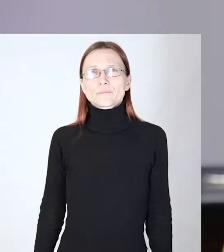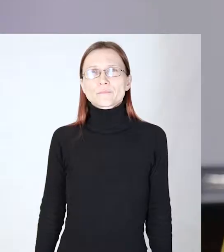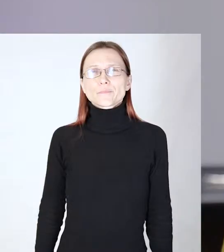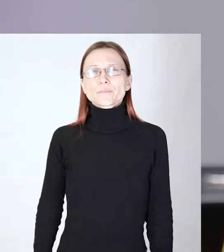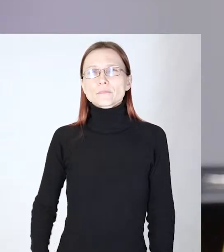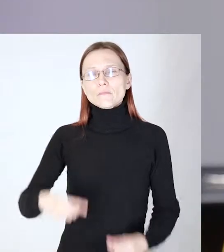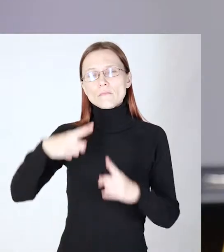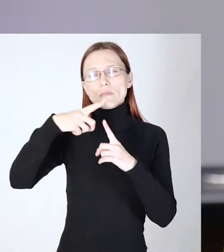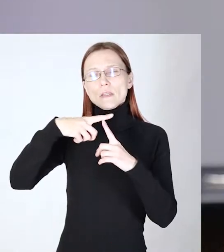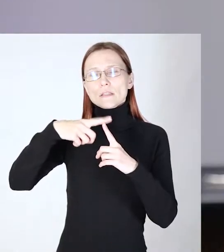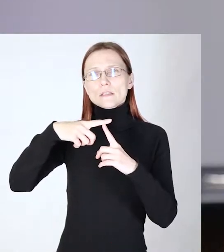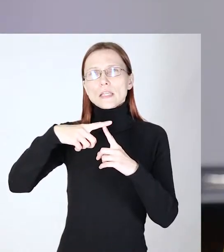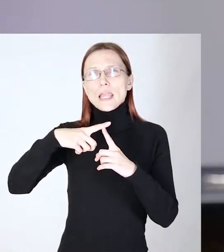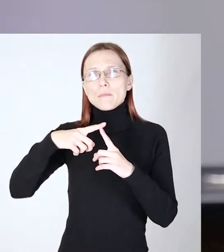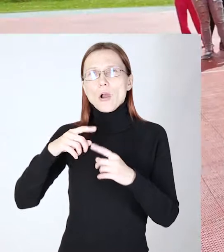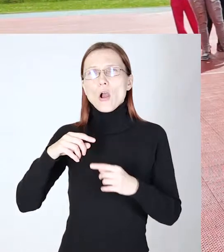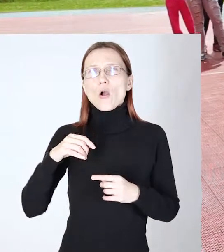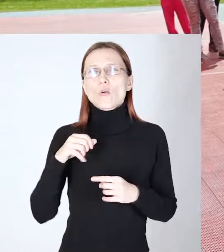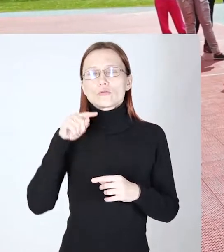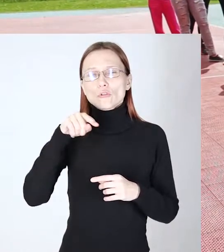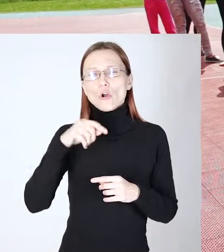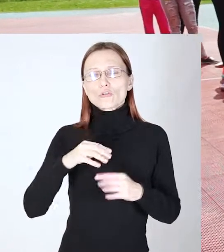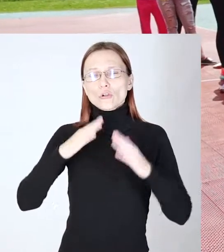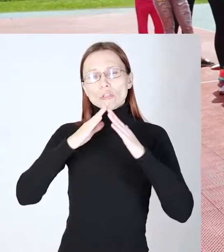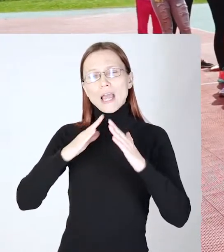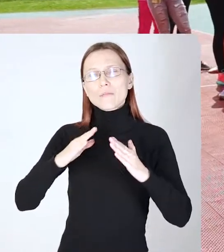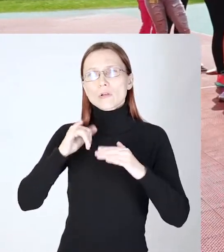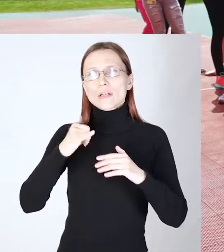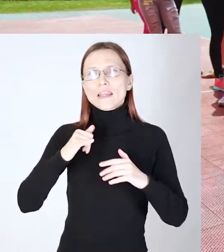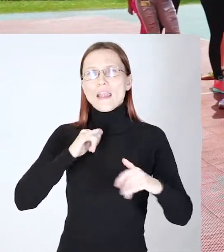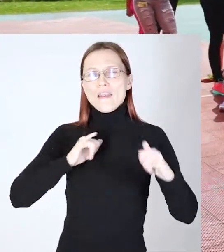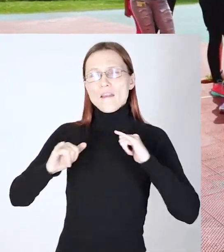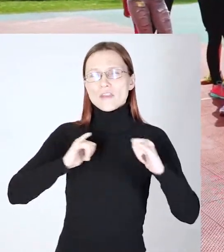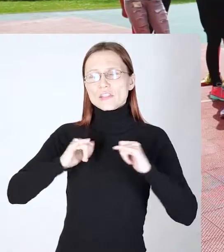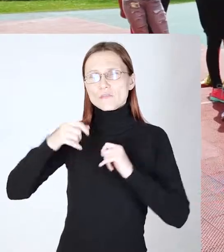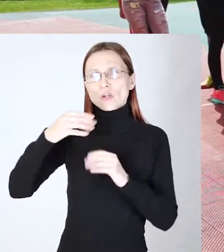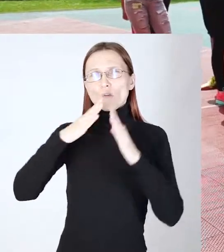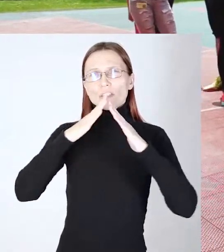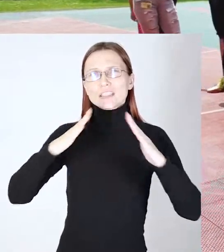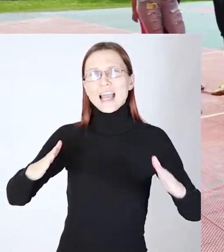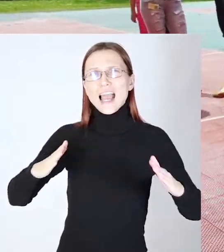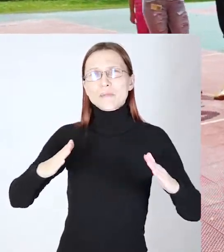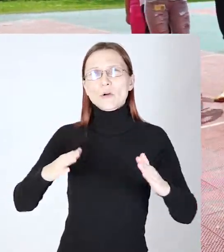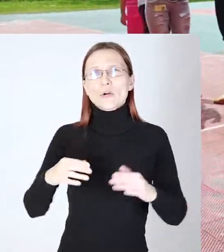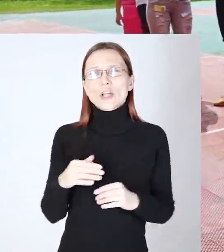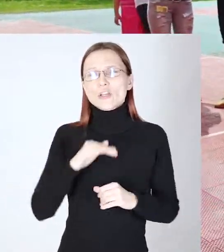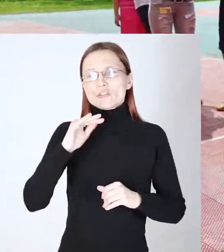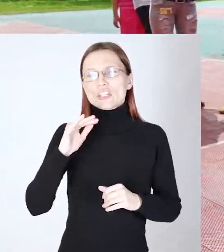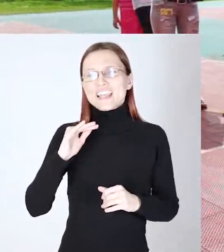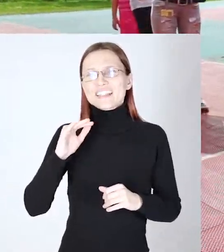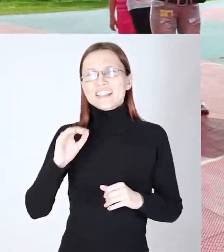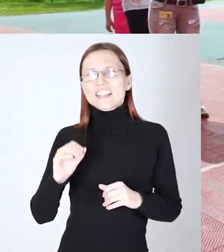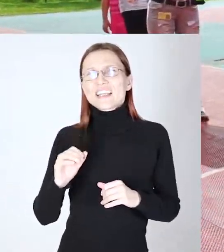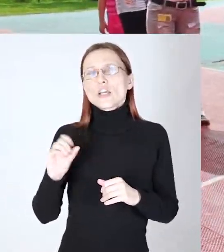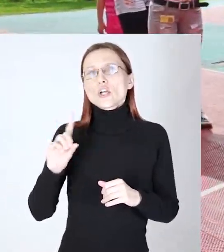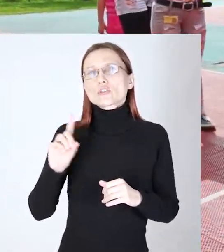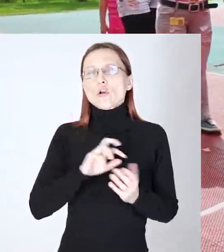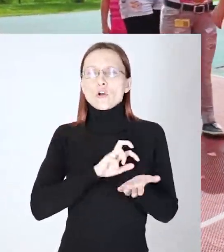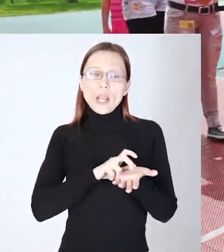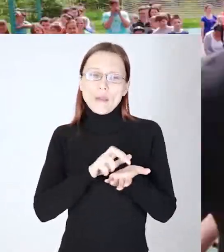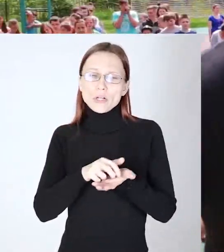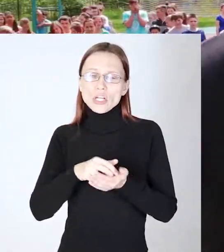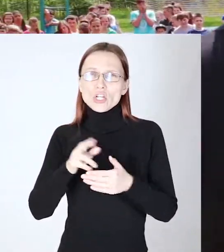Témou tohto tábora je výcvikový tábor, kde z našich mladých kadetov, čiže deti, ktoré prišli na tábor, sa snažíme spraviť plnohodnotných